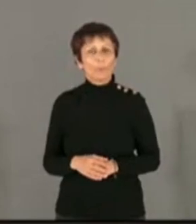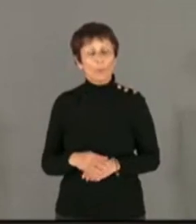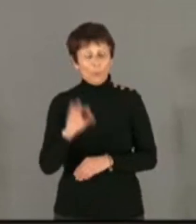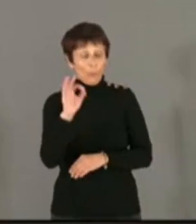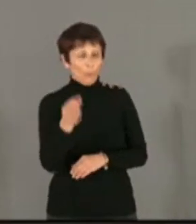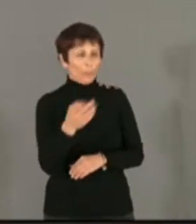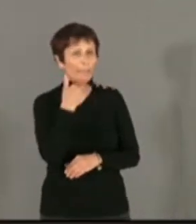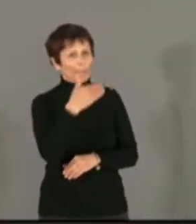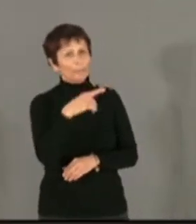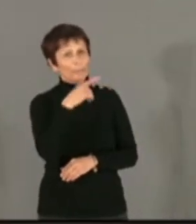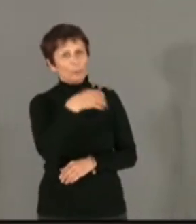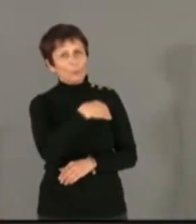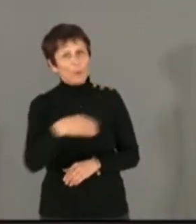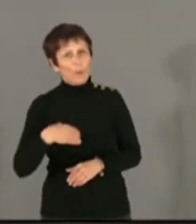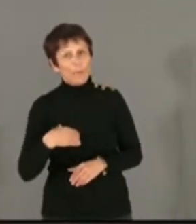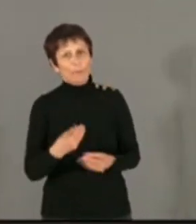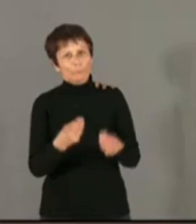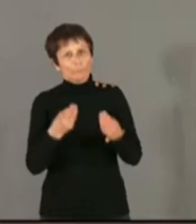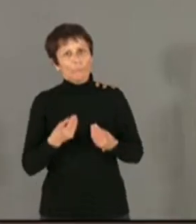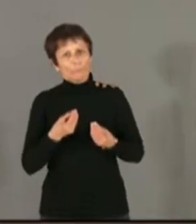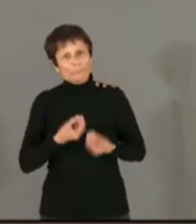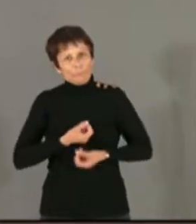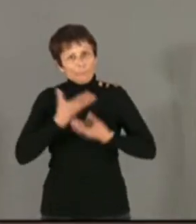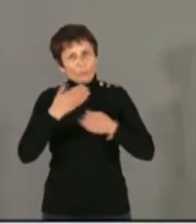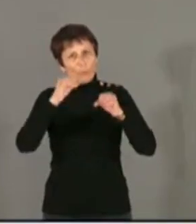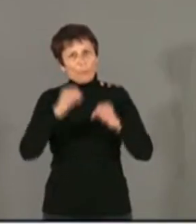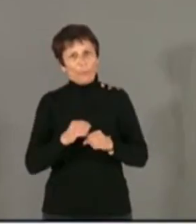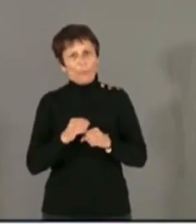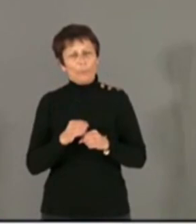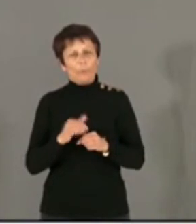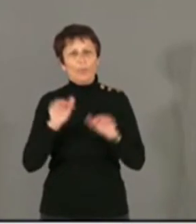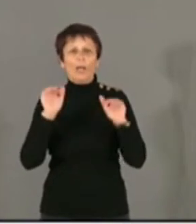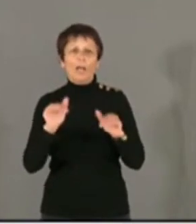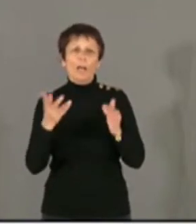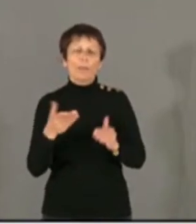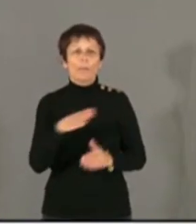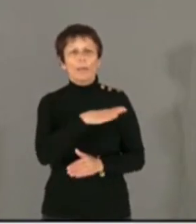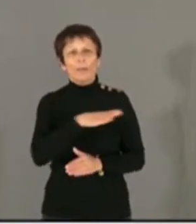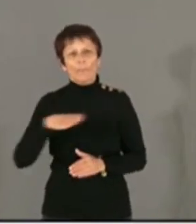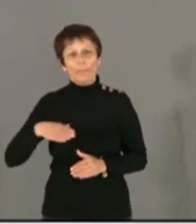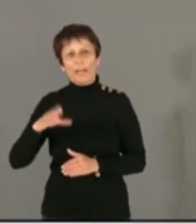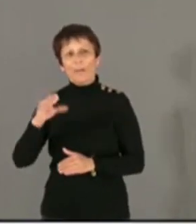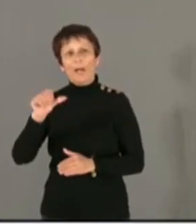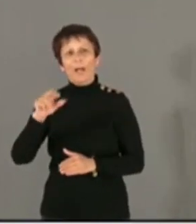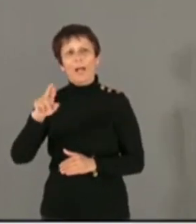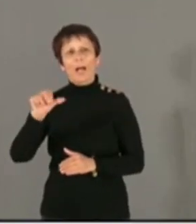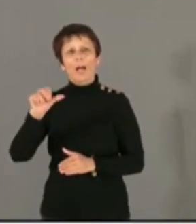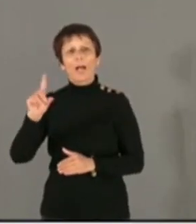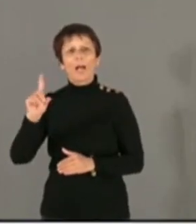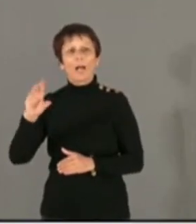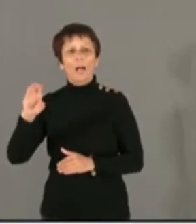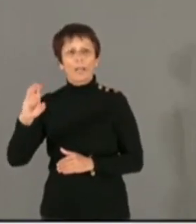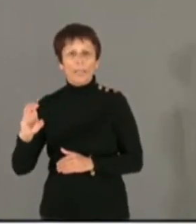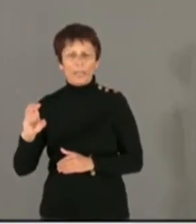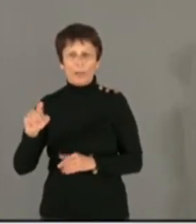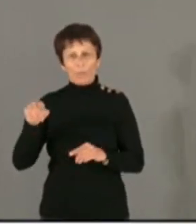Oui, merci monsieur le maire de m'accorder la parole après l'intervention de votre adjointe. Mais quand même, madame Karadec, il faut quand même avoir les